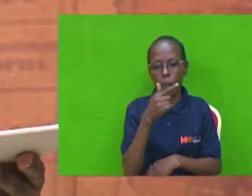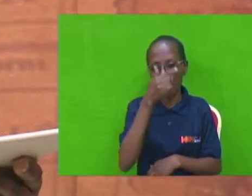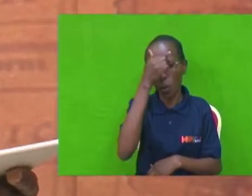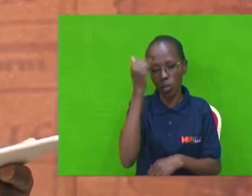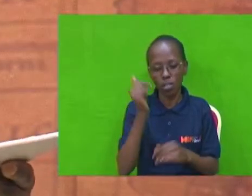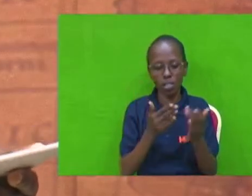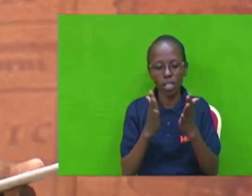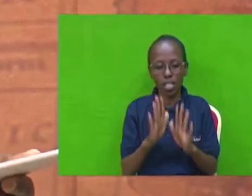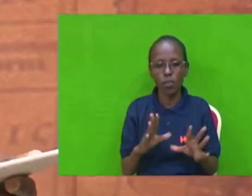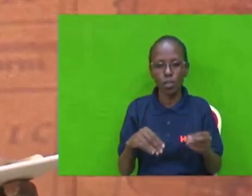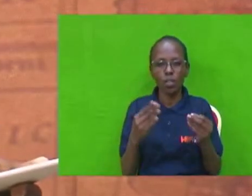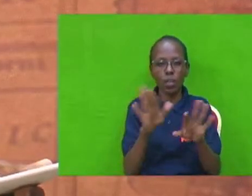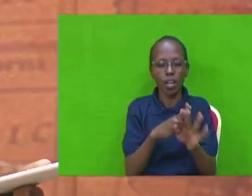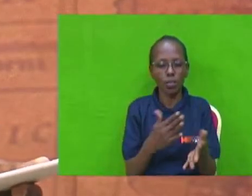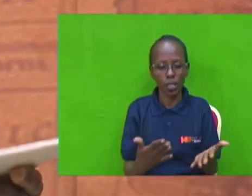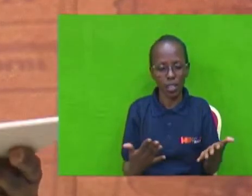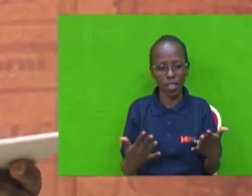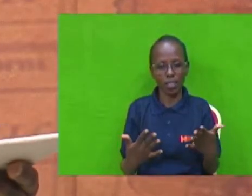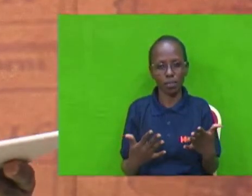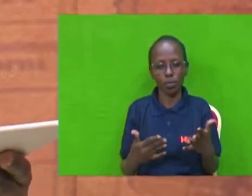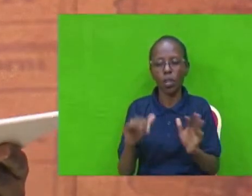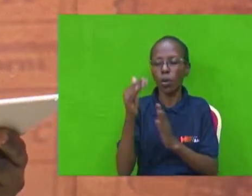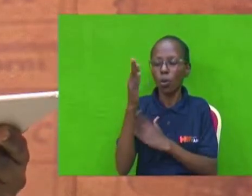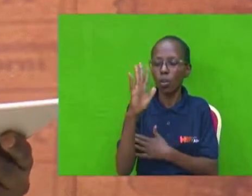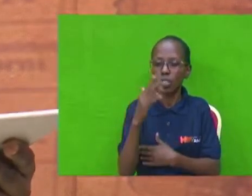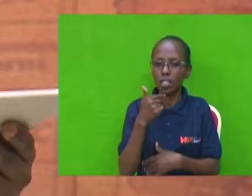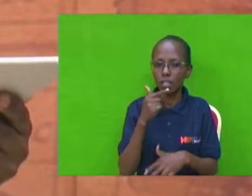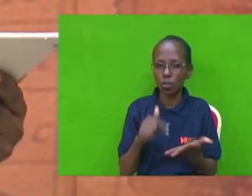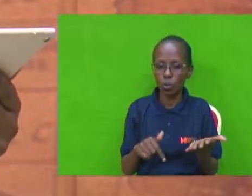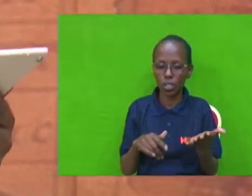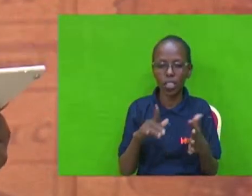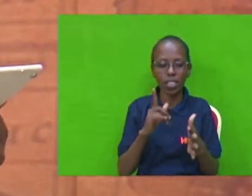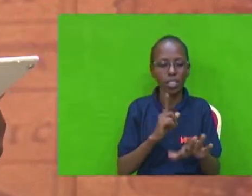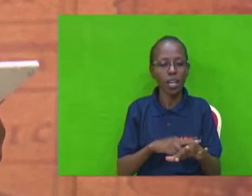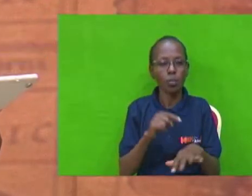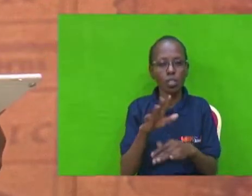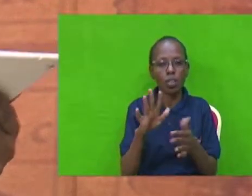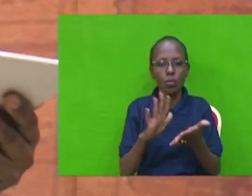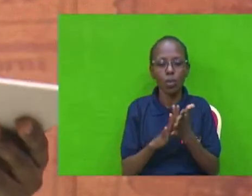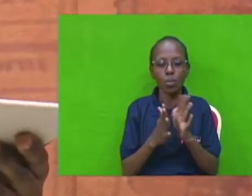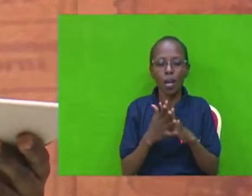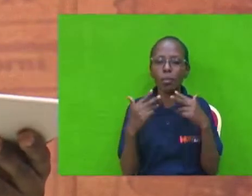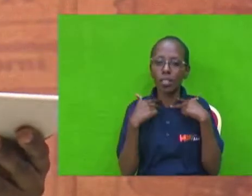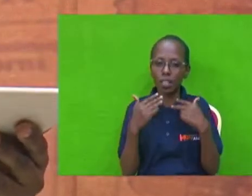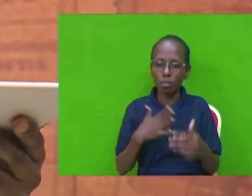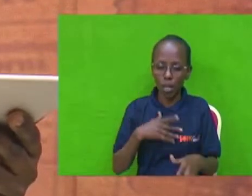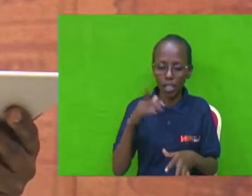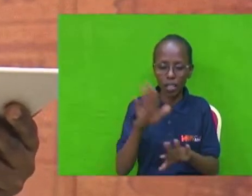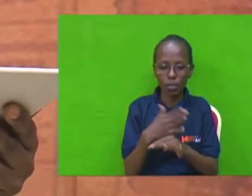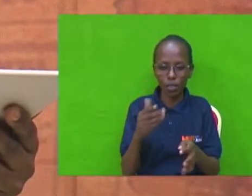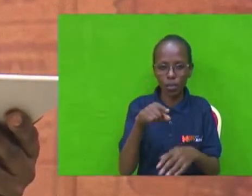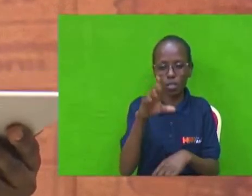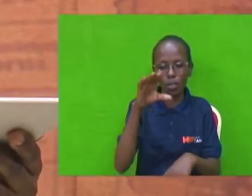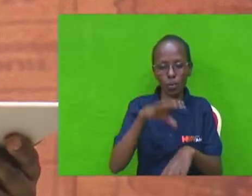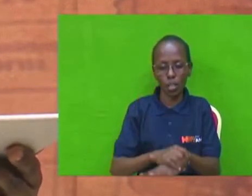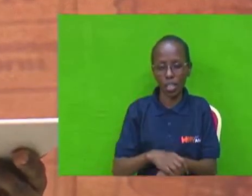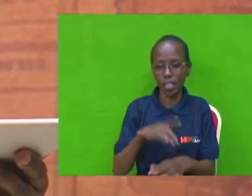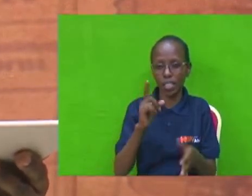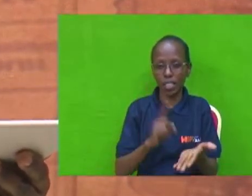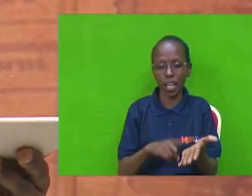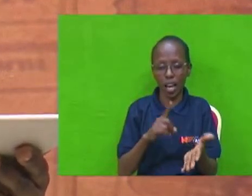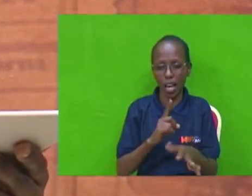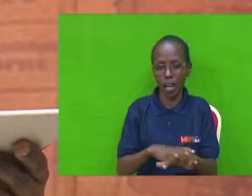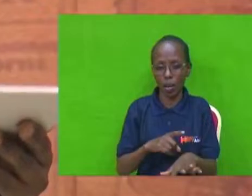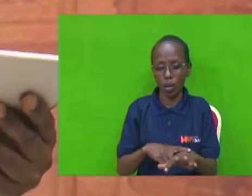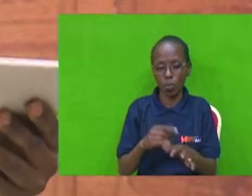pia anapewa kila kitu, chakula na kila kitu. Mungu pia anasema ukisha kuwa mtumwa wangu kila kitu utakipata. Sasa kumaanisha kumbe utumwa wetu